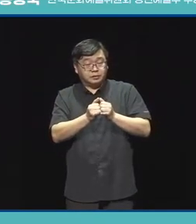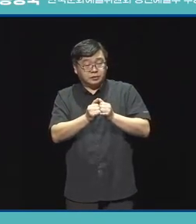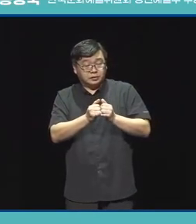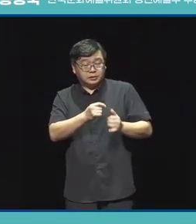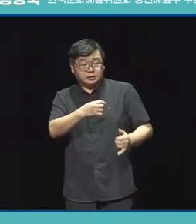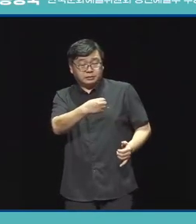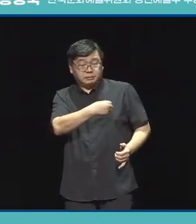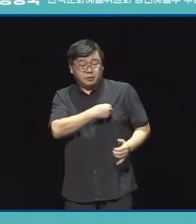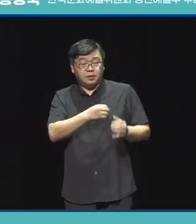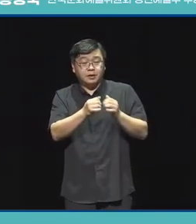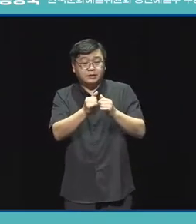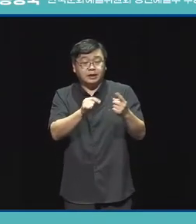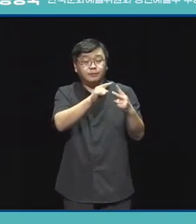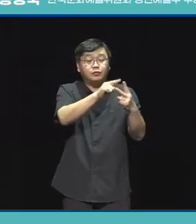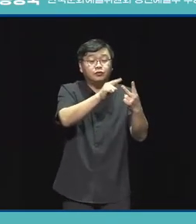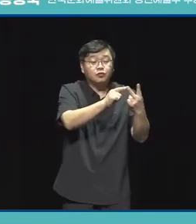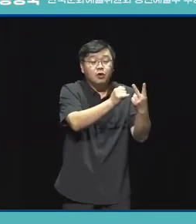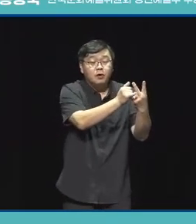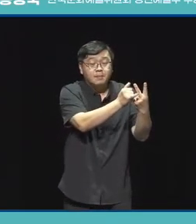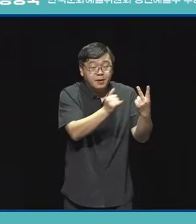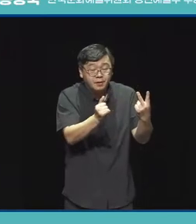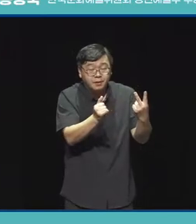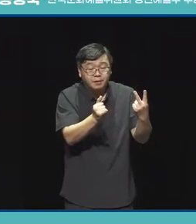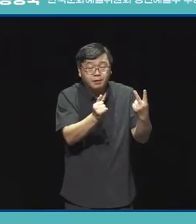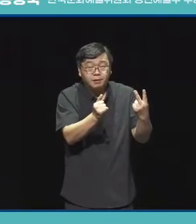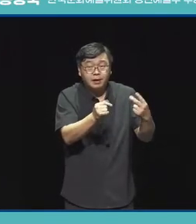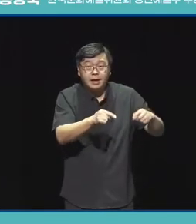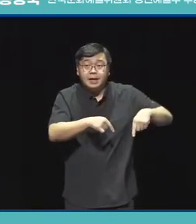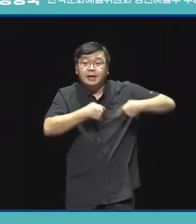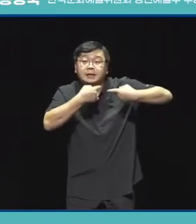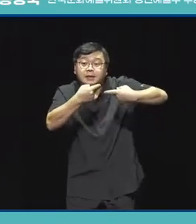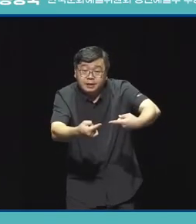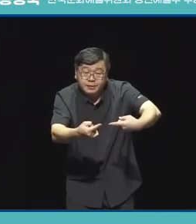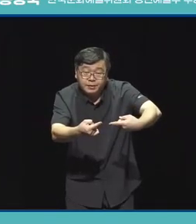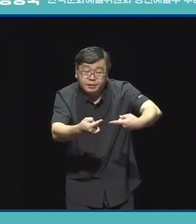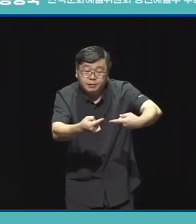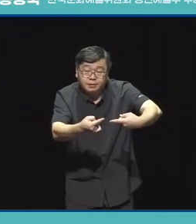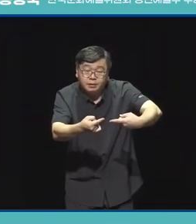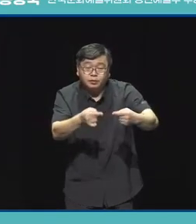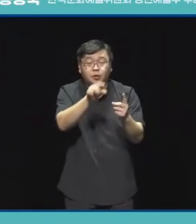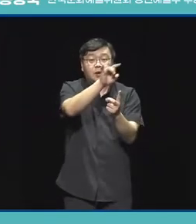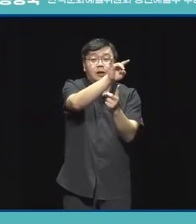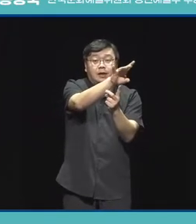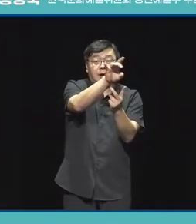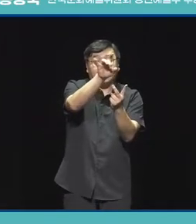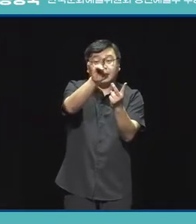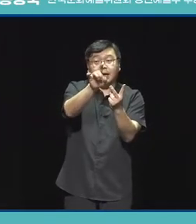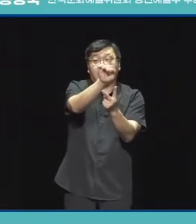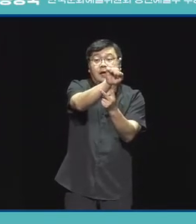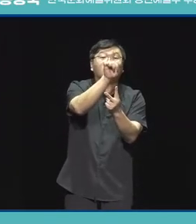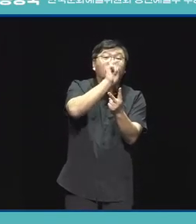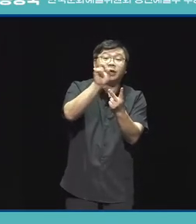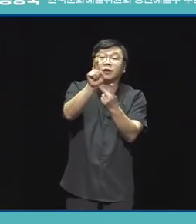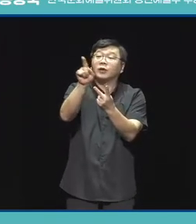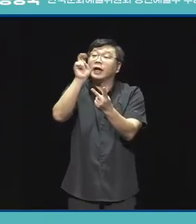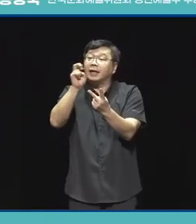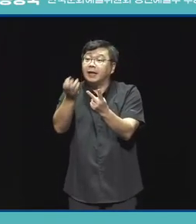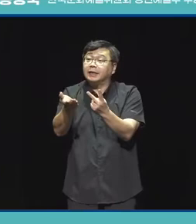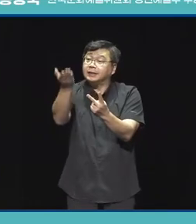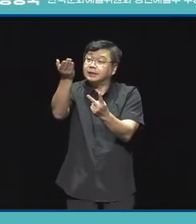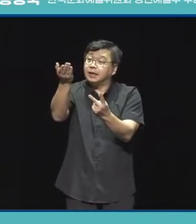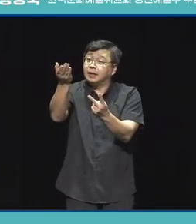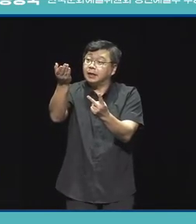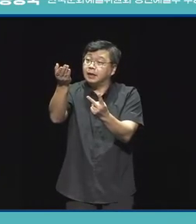그러니까 작곡가 2인 이상이 들어오셔야 되고 그 해당 작곡가가 각각 한국 이상씩 구성을 해서 공연을